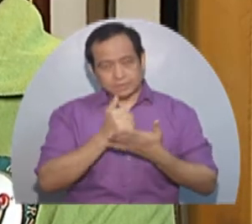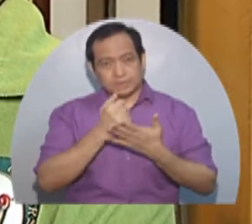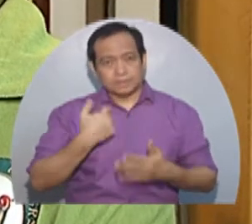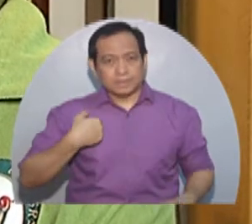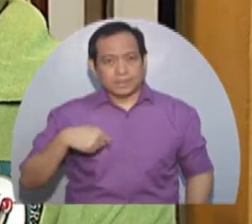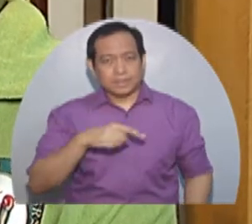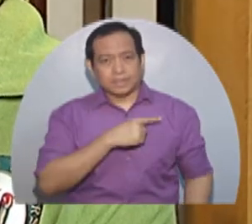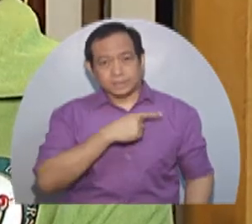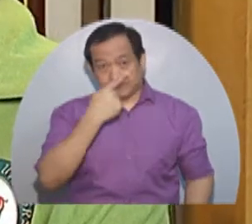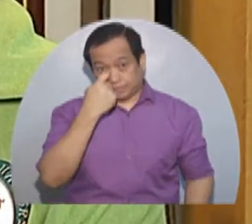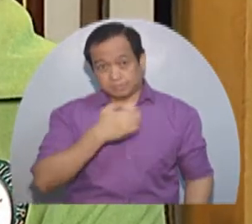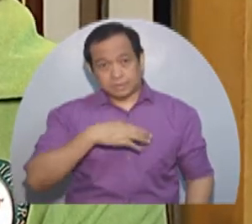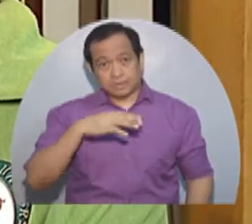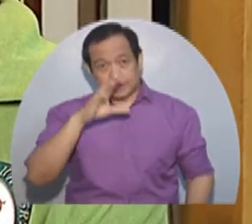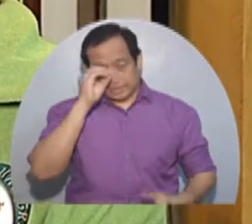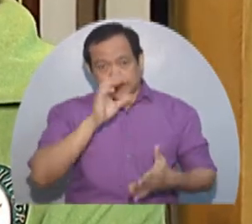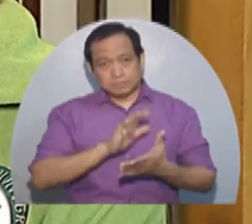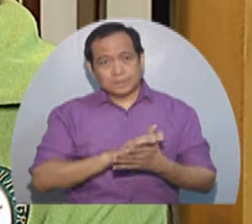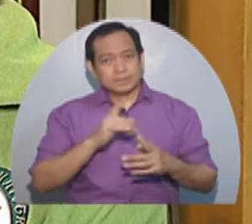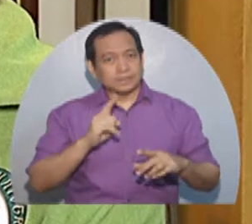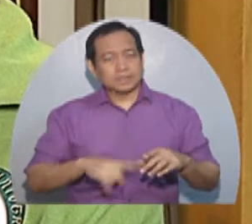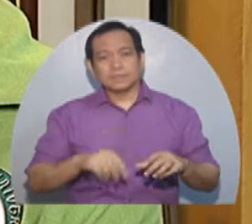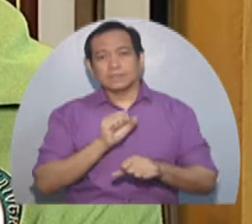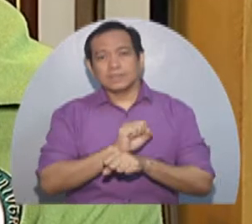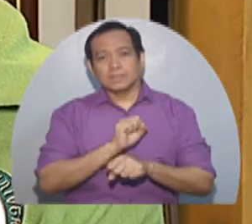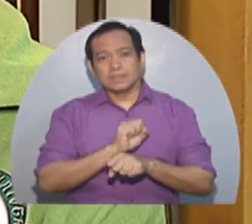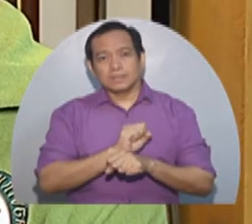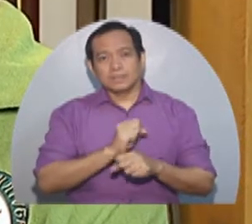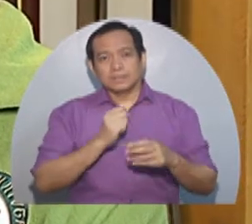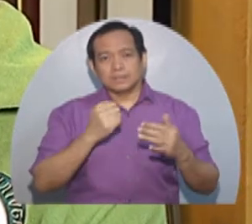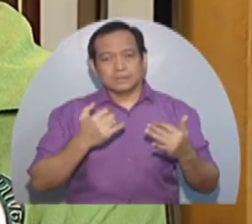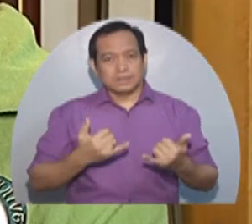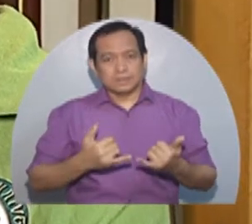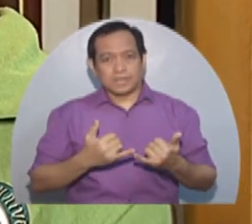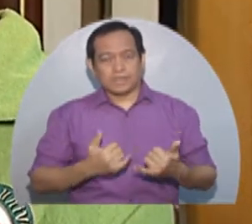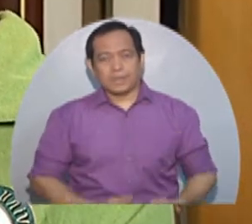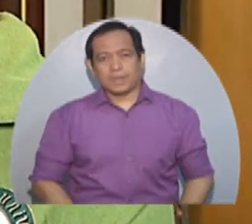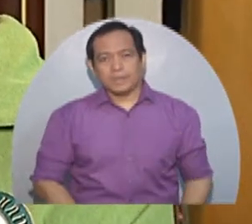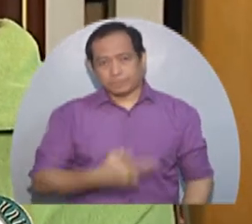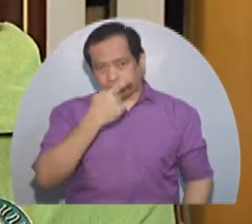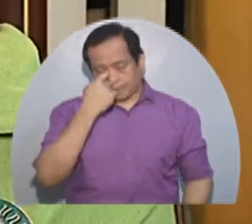po kami. Kasi yung asawa ko hindi rin po makakapagtrabaho, kaya siya rin po ang